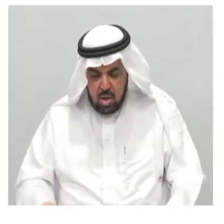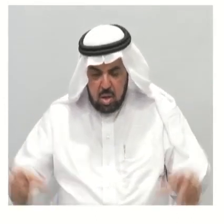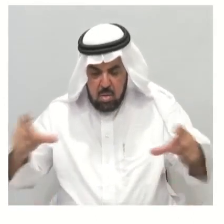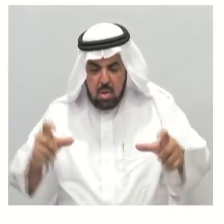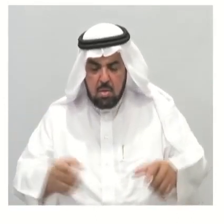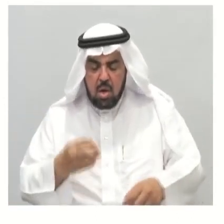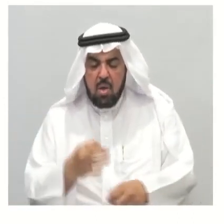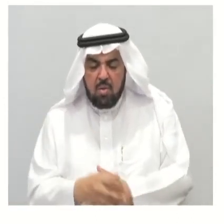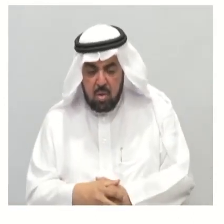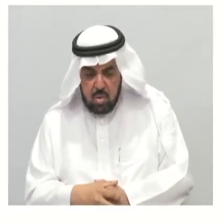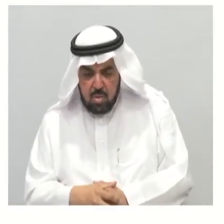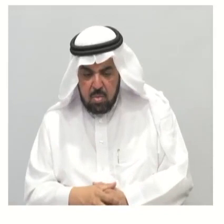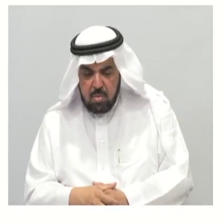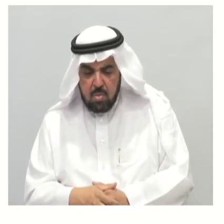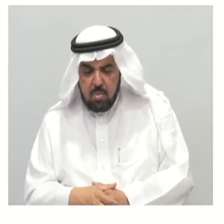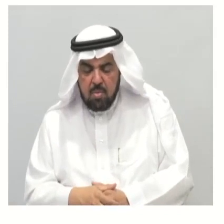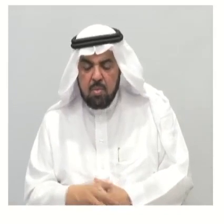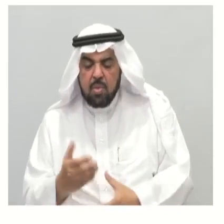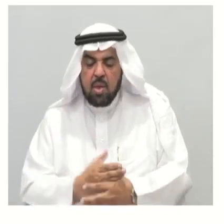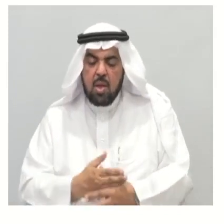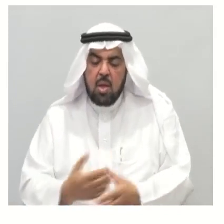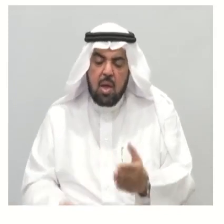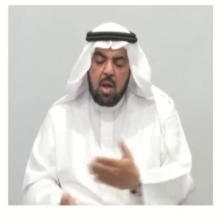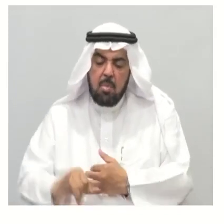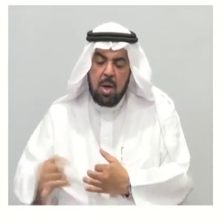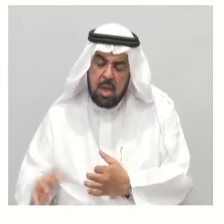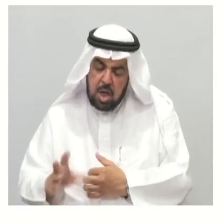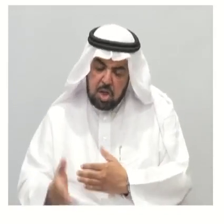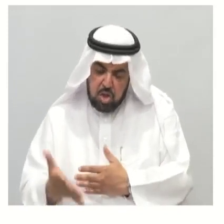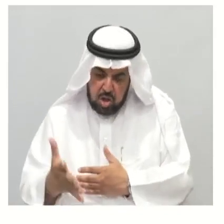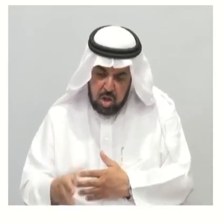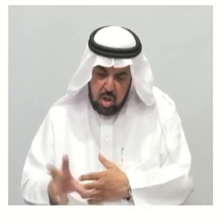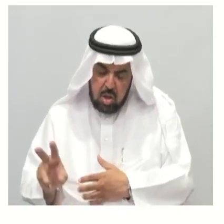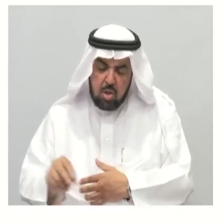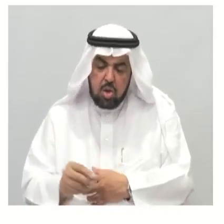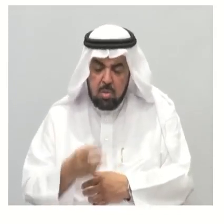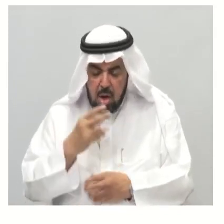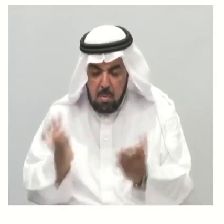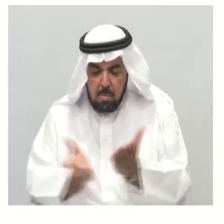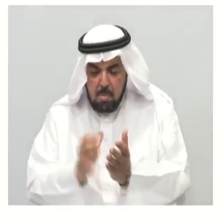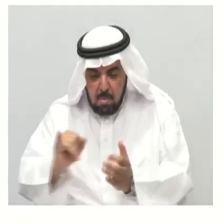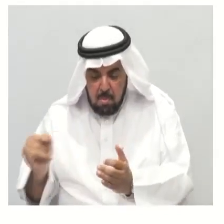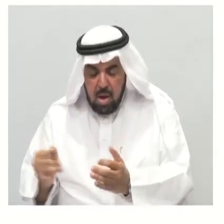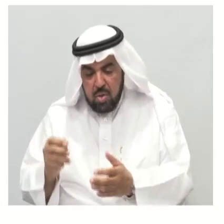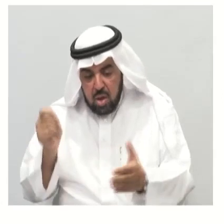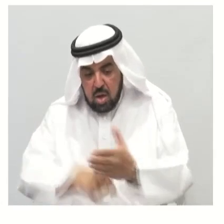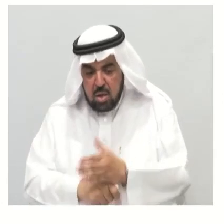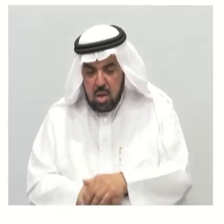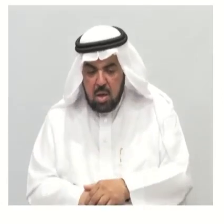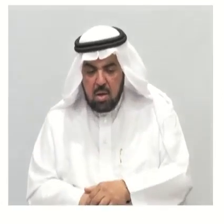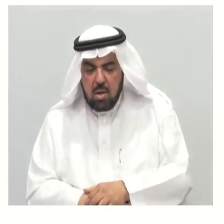لفظي. هل المادة الجديدة هنا تشبه المادة المتفاعلة أساساً؟ هل يوجد